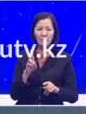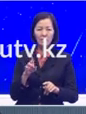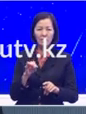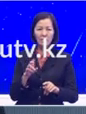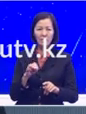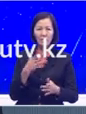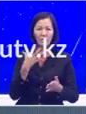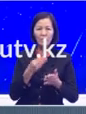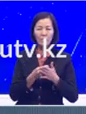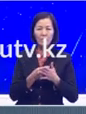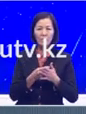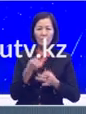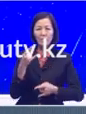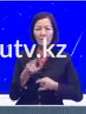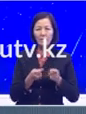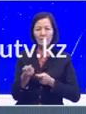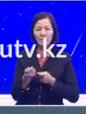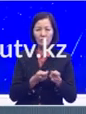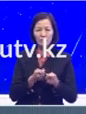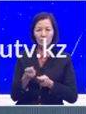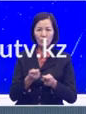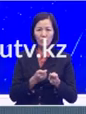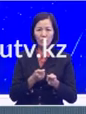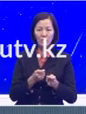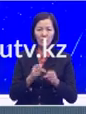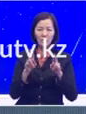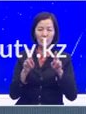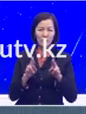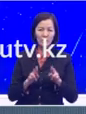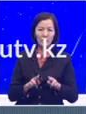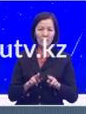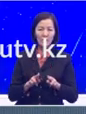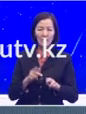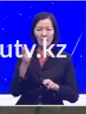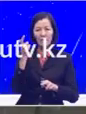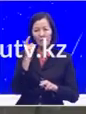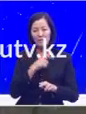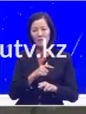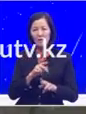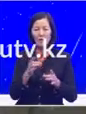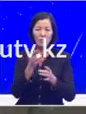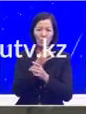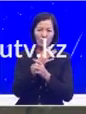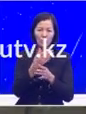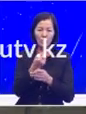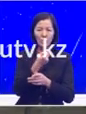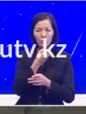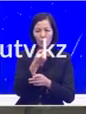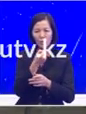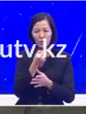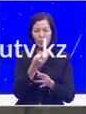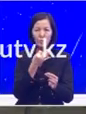өзінің бағдарлама жүргізудегі принципшілігі, журналистік этиканы сақтауы, сұхбаттасымен